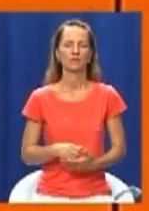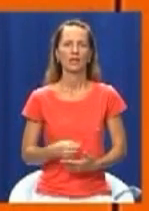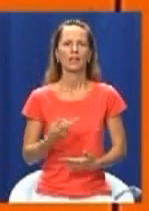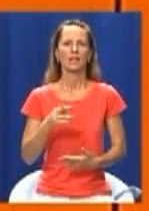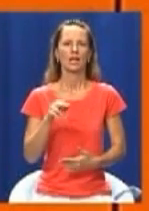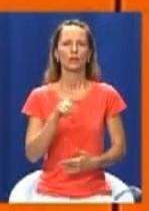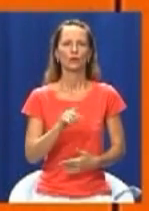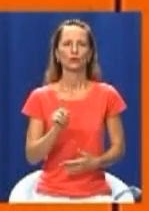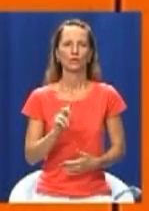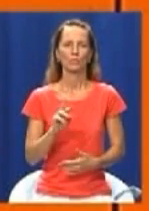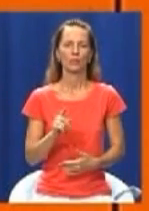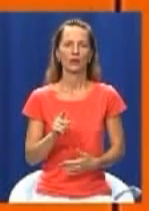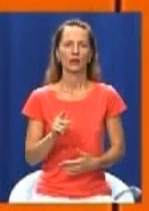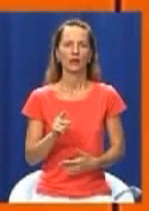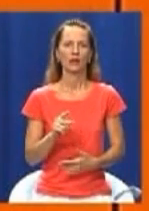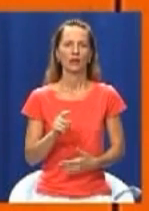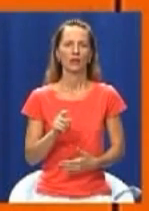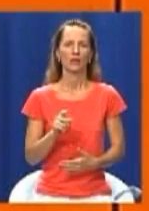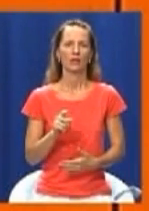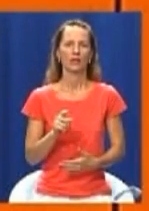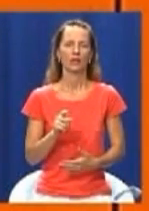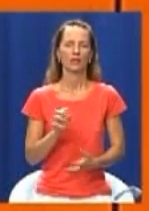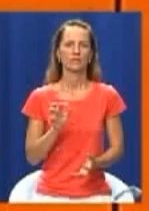Для того, щоб вчеплятися